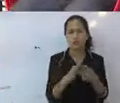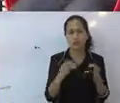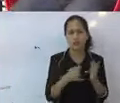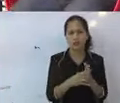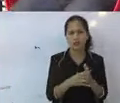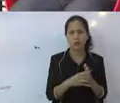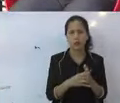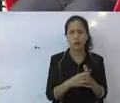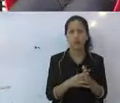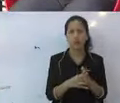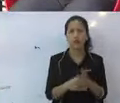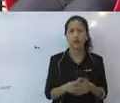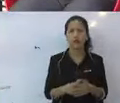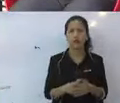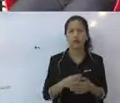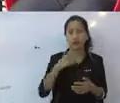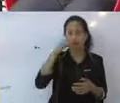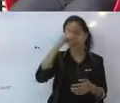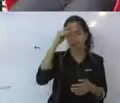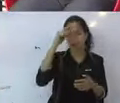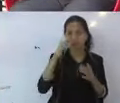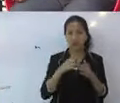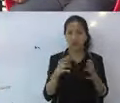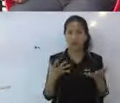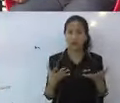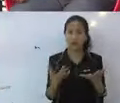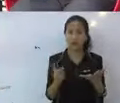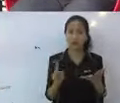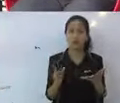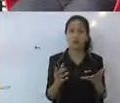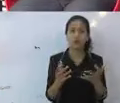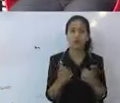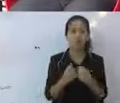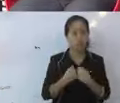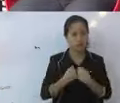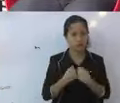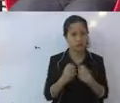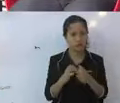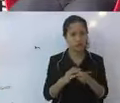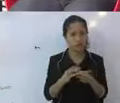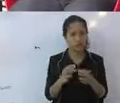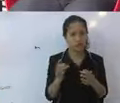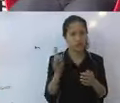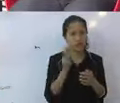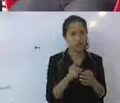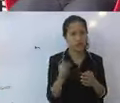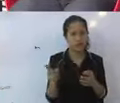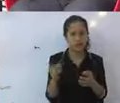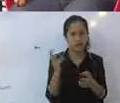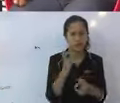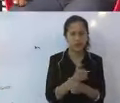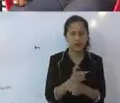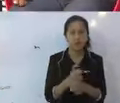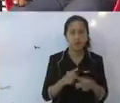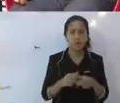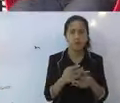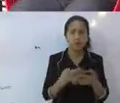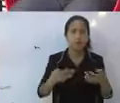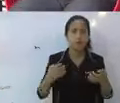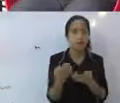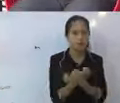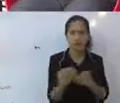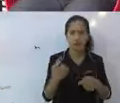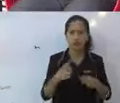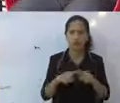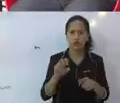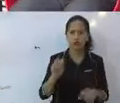ano yun, kumbaga makakasanayin po nila yon. Mahihirapan po kayo mag-switch sa solid. Mm-mm. I'm telling you, mga kapatid,